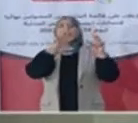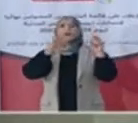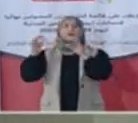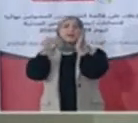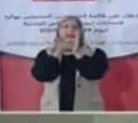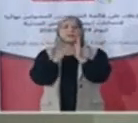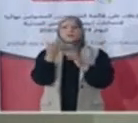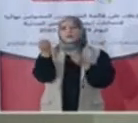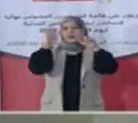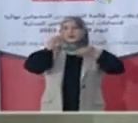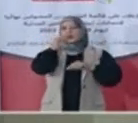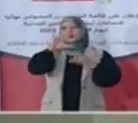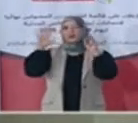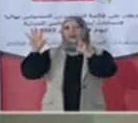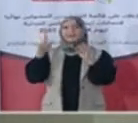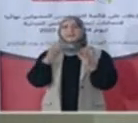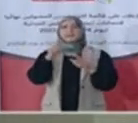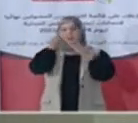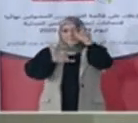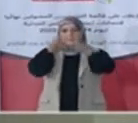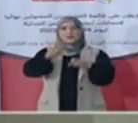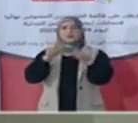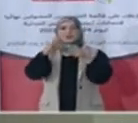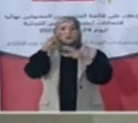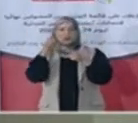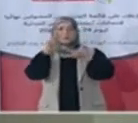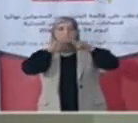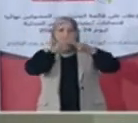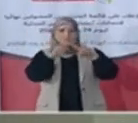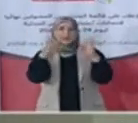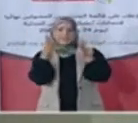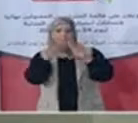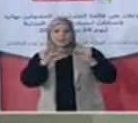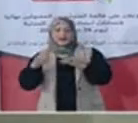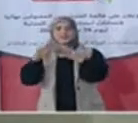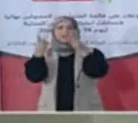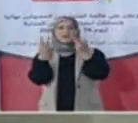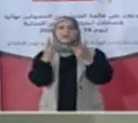680671 عملية تحيين، وسجلنا